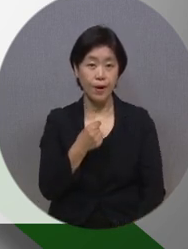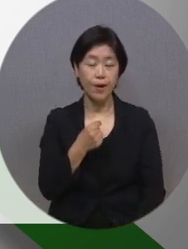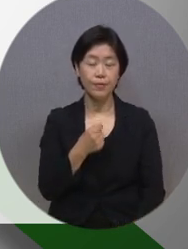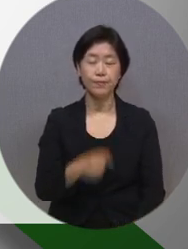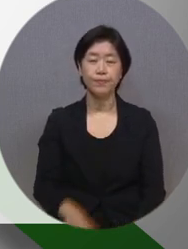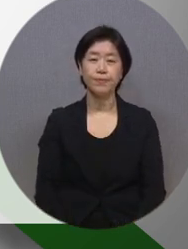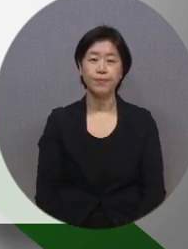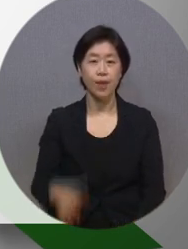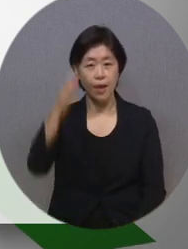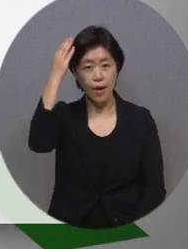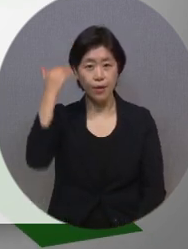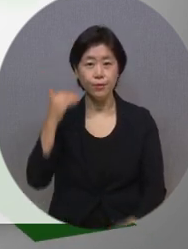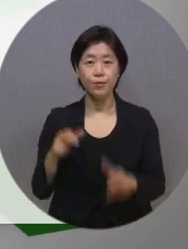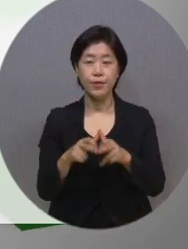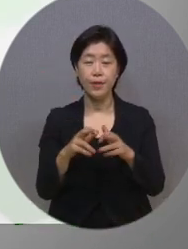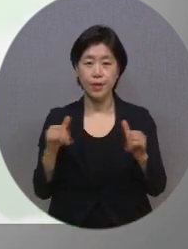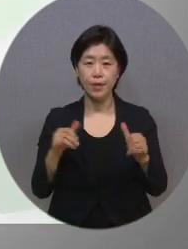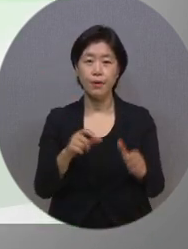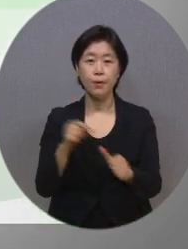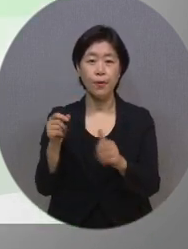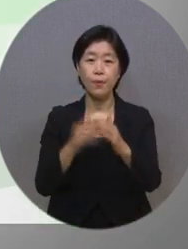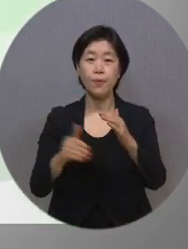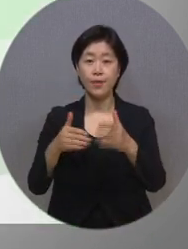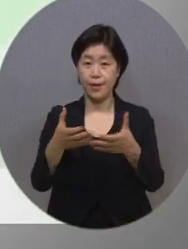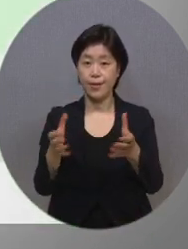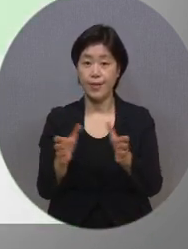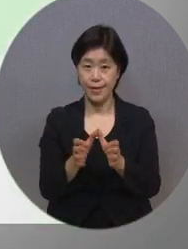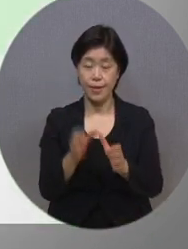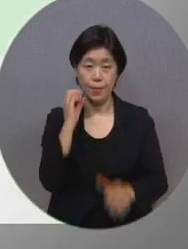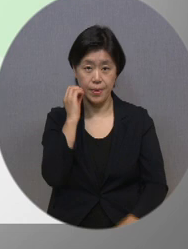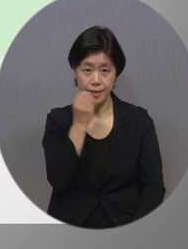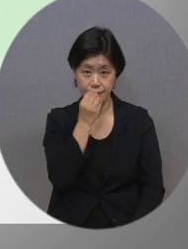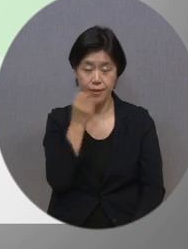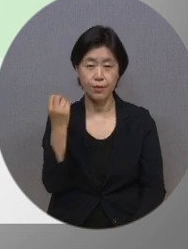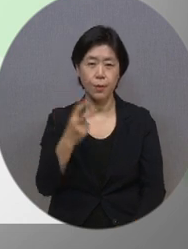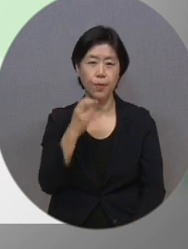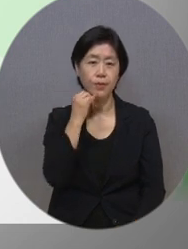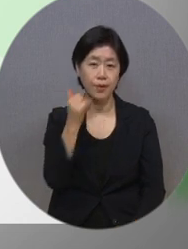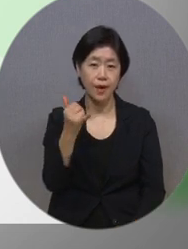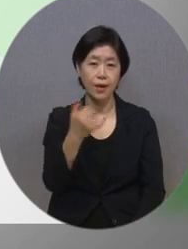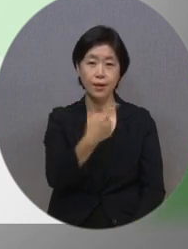문의 사항은 한국장애인 고용공단 누리집이나 국번 없이